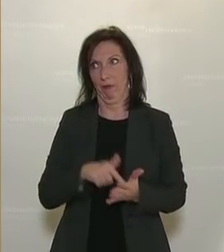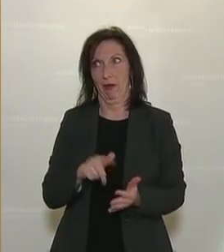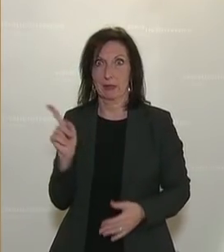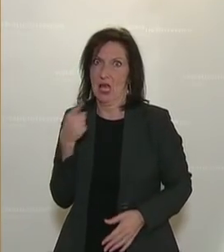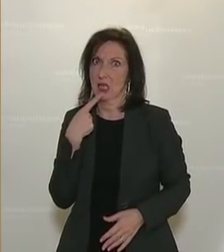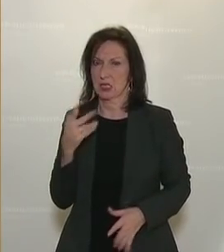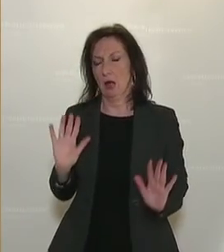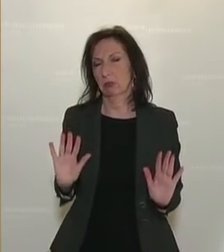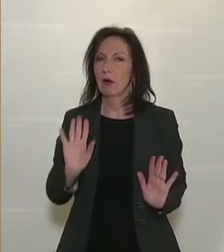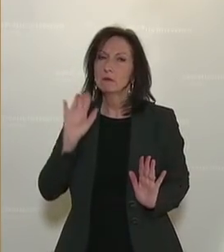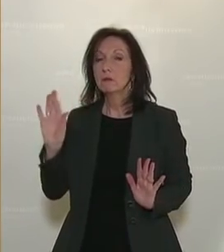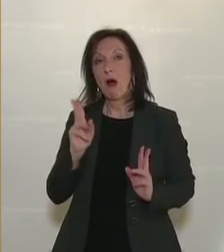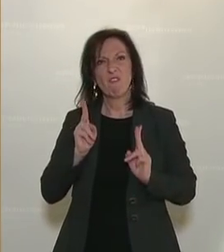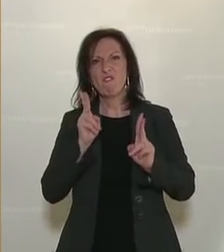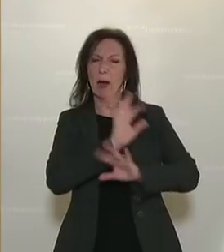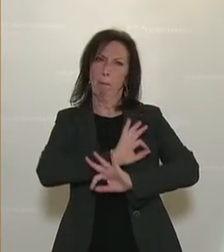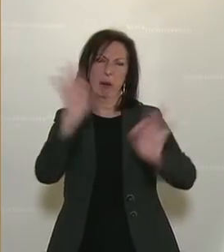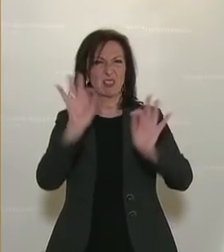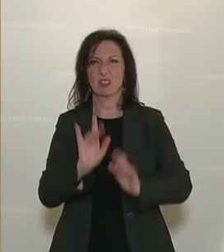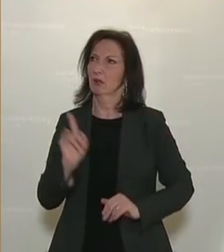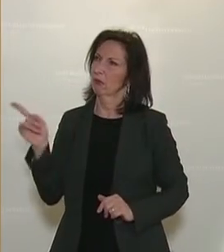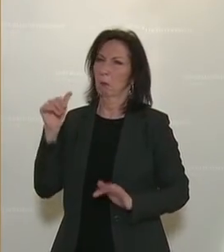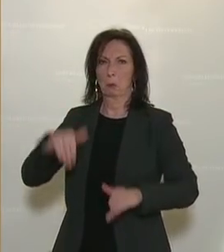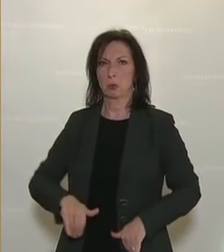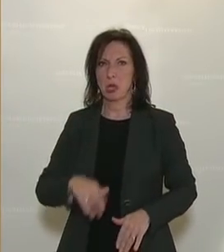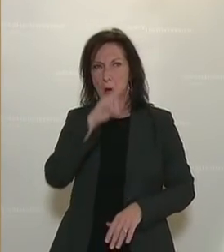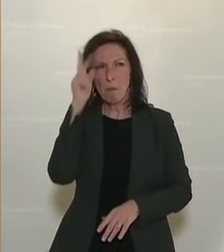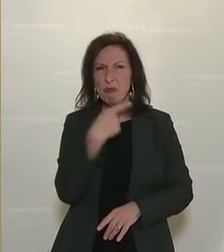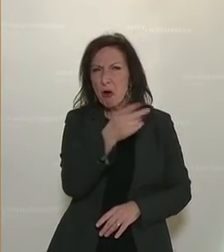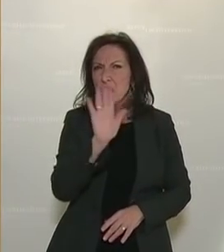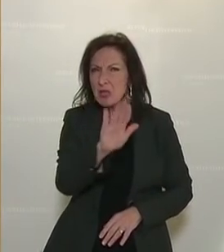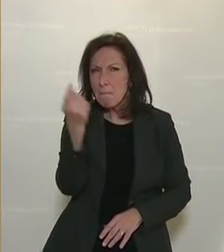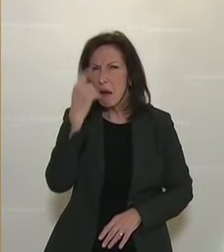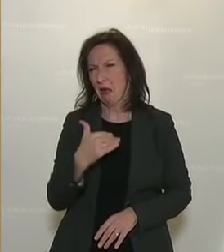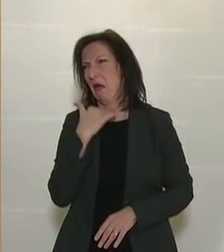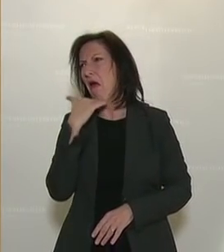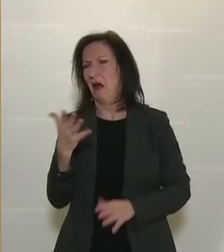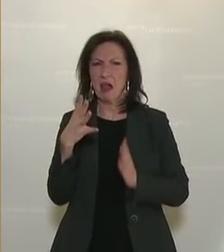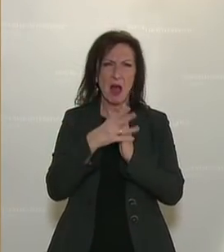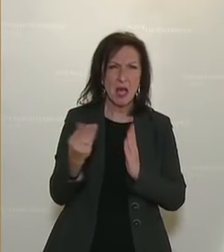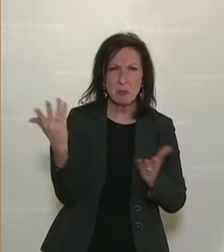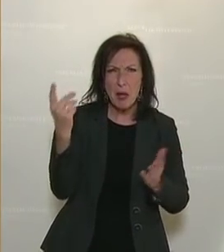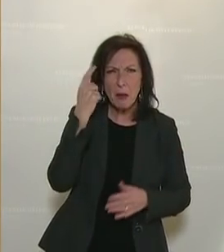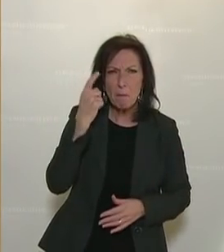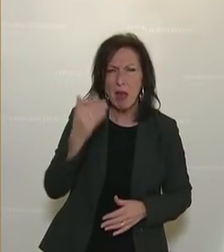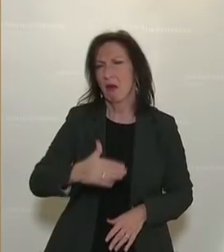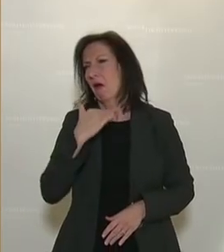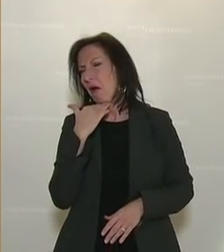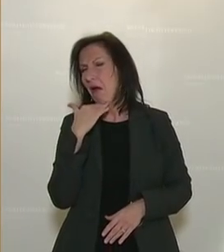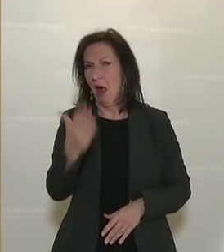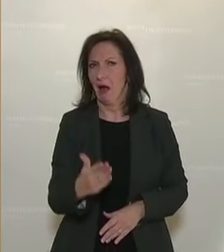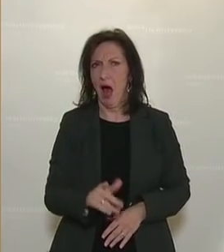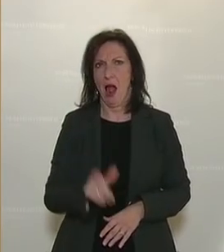Ihr Weg ist ja immer alternativlos, egal was die Bevölkerung davon hält und egal was sämtliche Experten dazu sagen, meine sehr geehrten Damen und Herren.